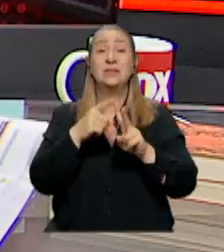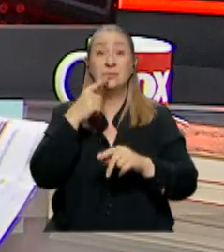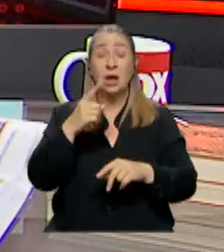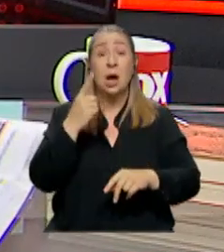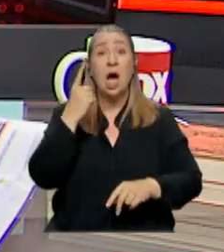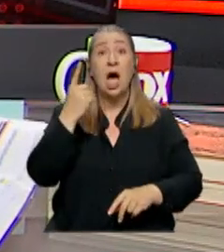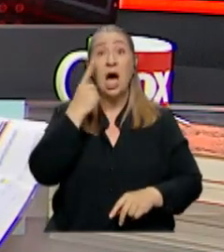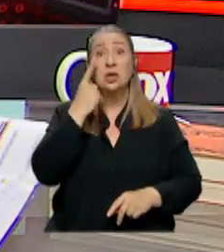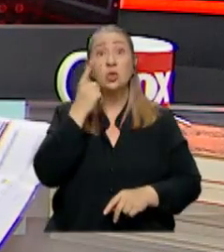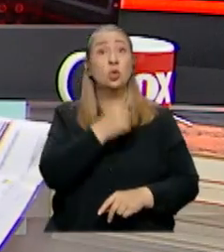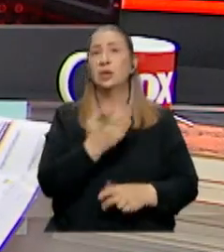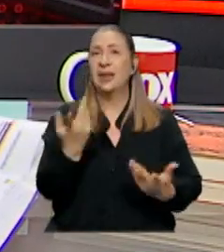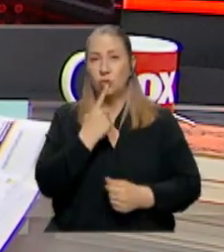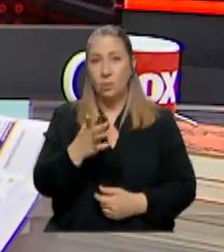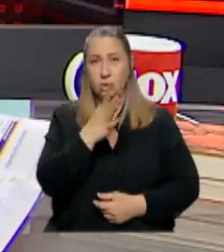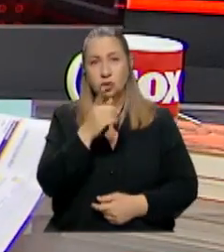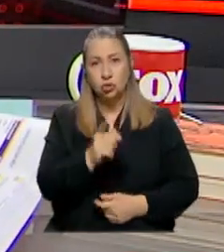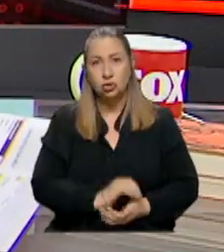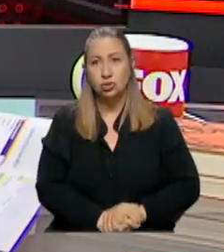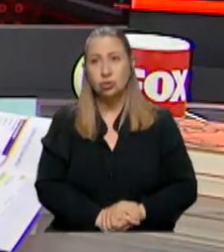Gazi Mustafa Kemal Atatürk ne diyor biliyor musunuz?